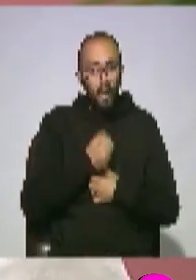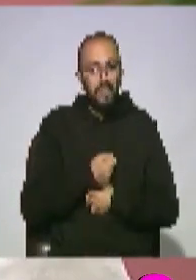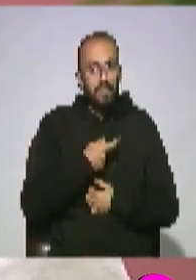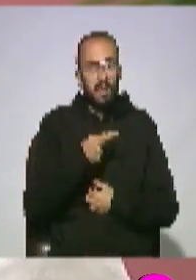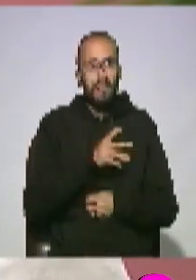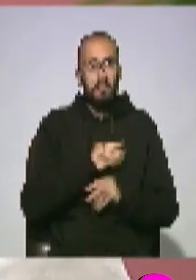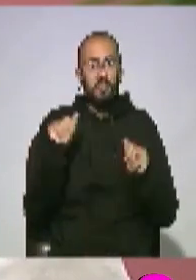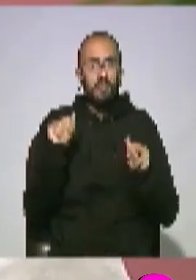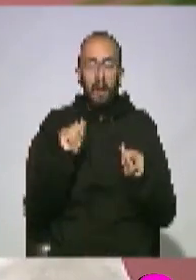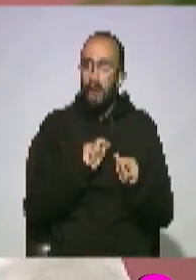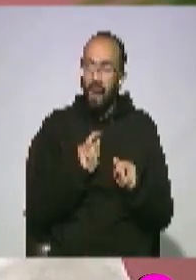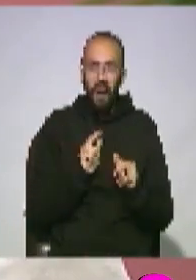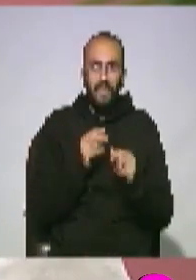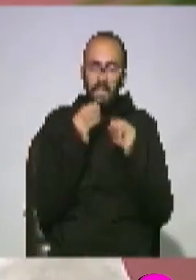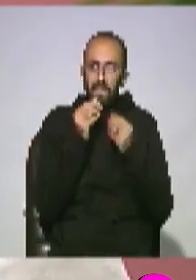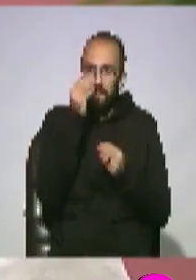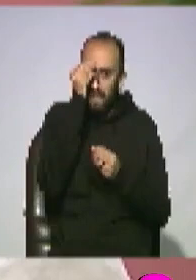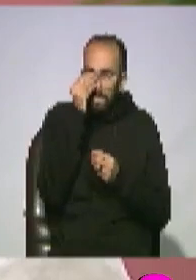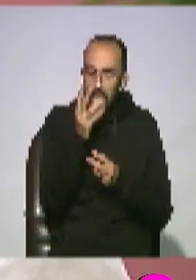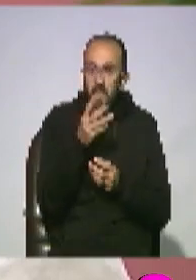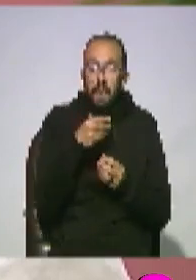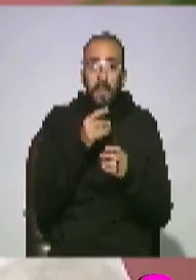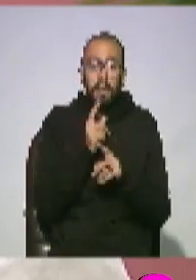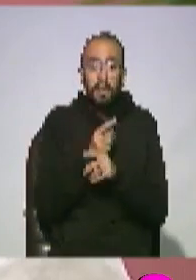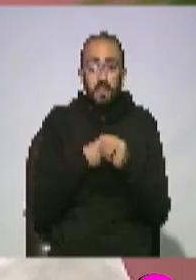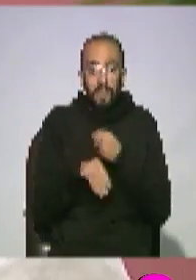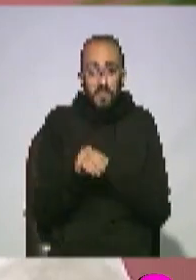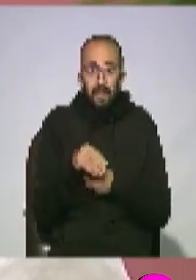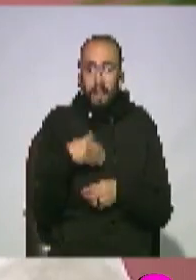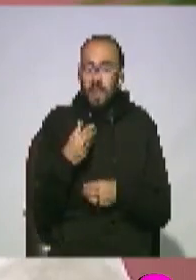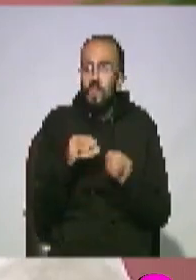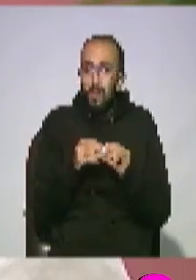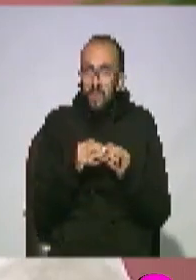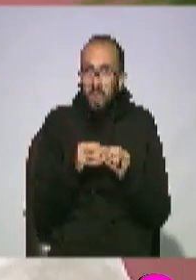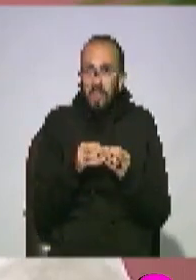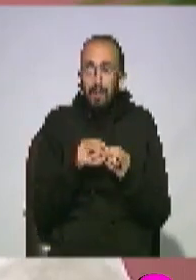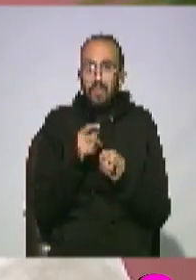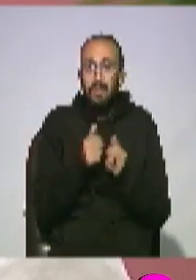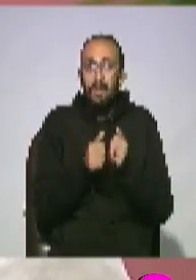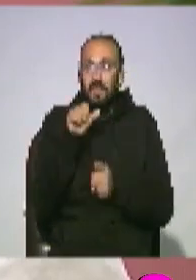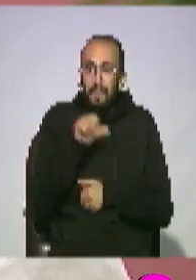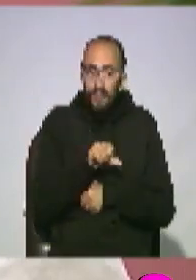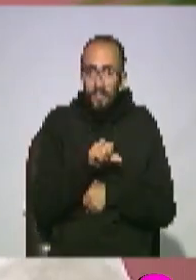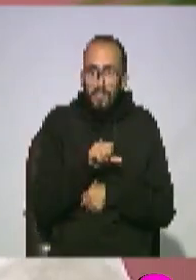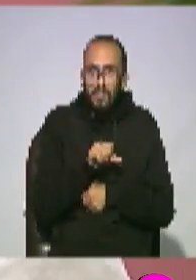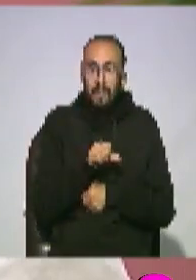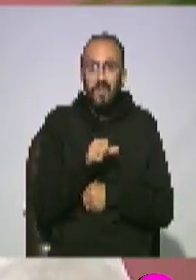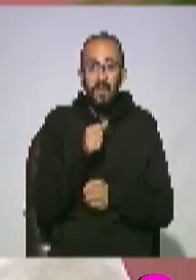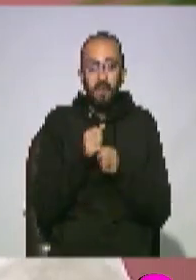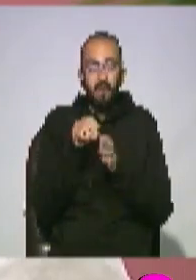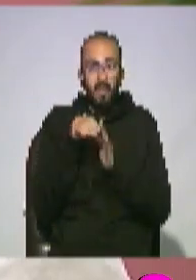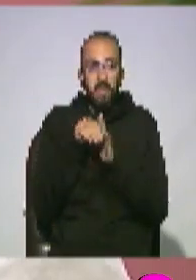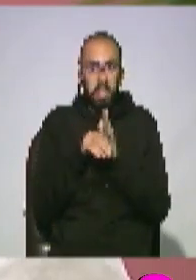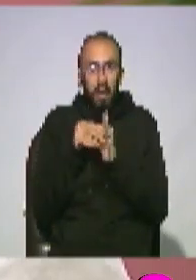انعدمت لا افهمه هروب من الدرس بينتج عنه ان انت كده هتتاخر